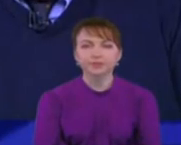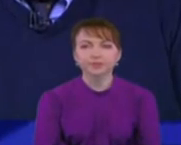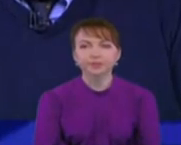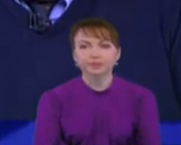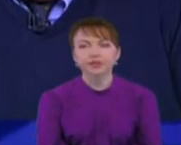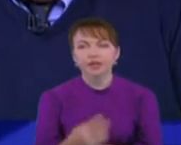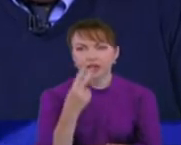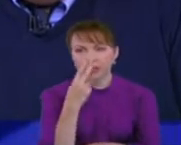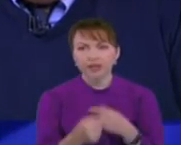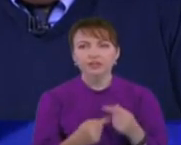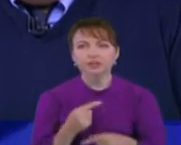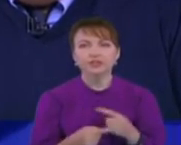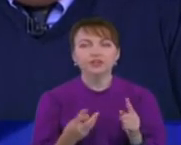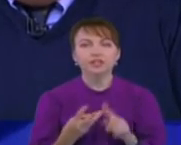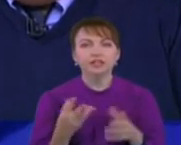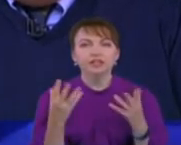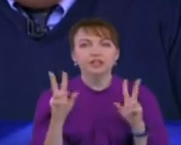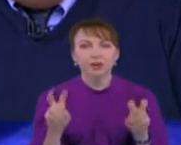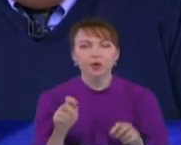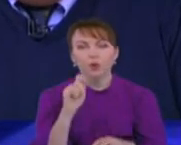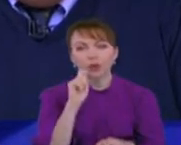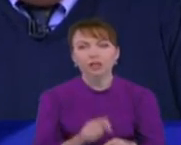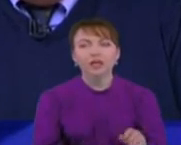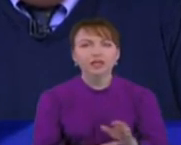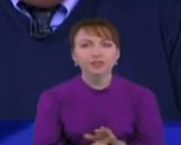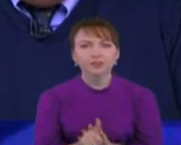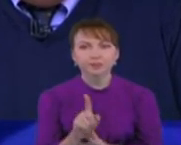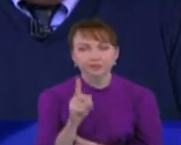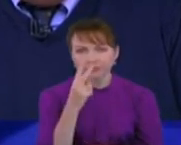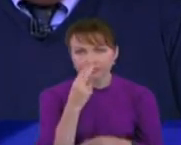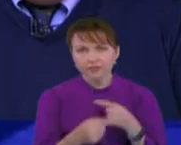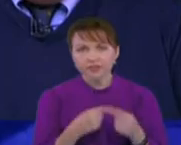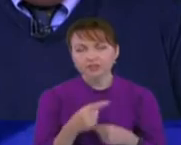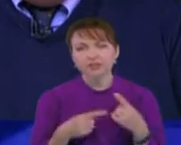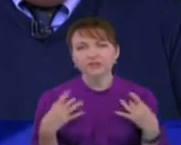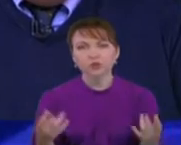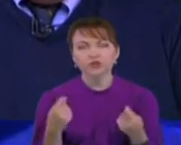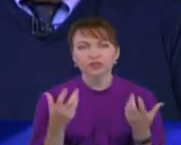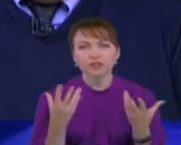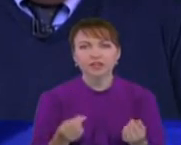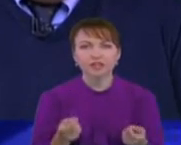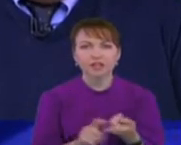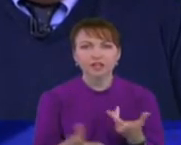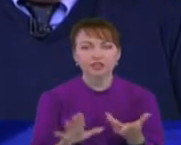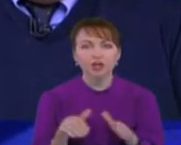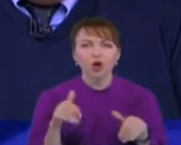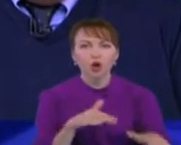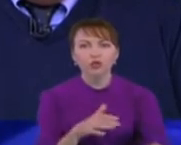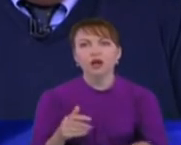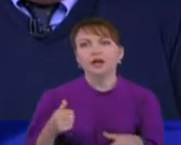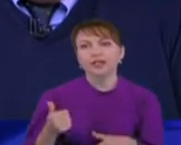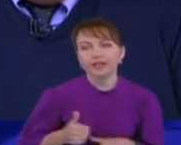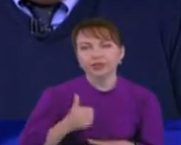І традиційно, третя тема, в Україні буде започаткована нова традиція святкування Дня Незалежності, Хода Гідності. Саме про це